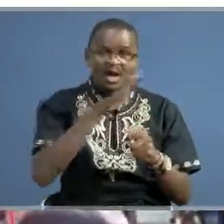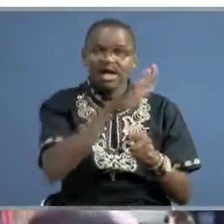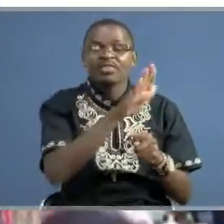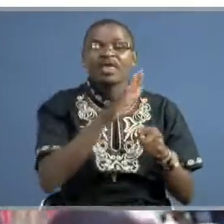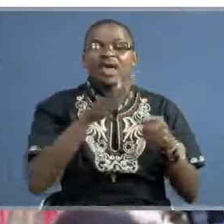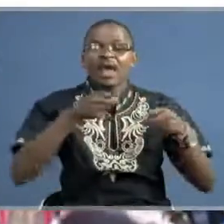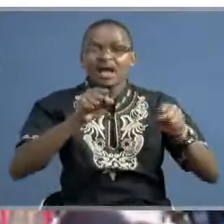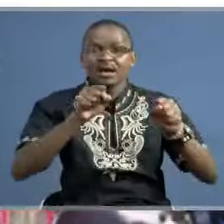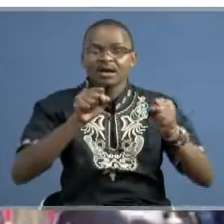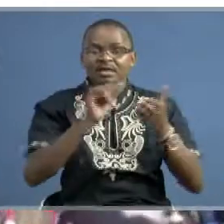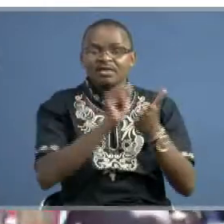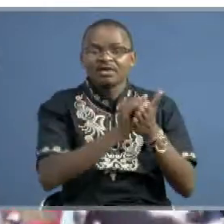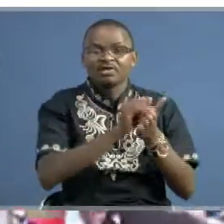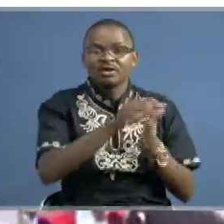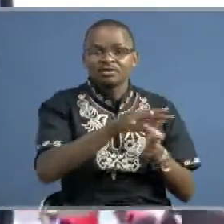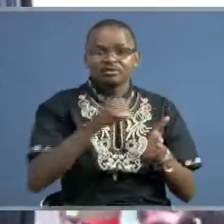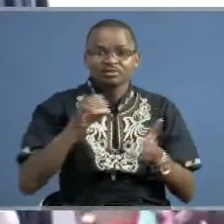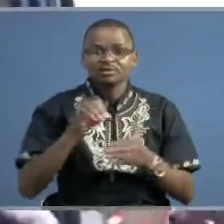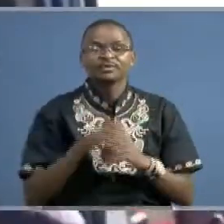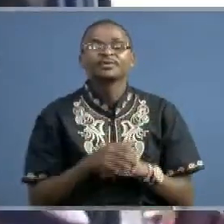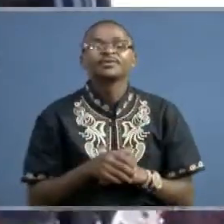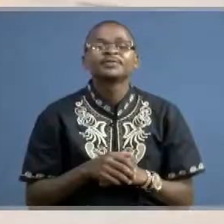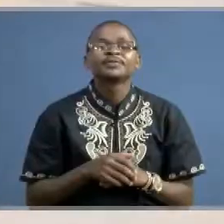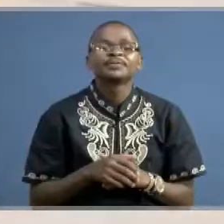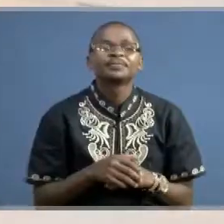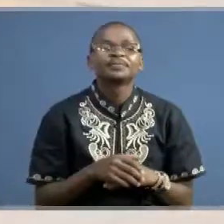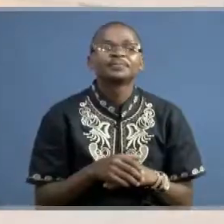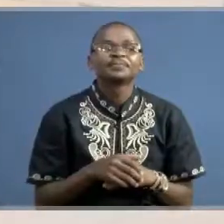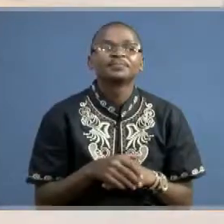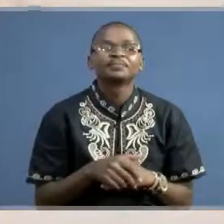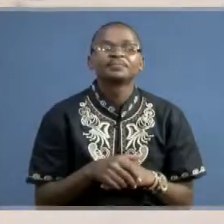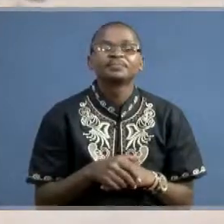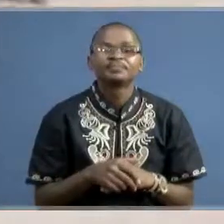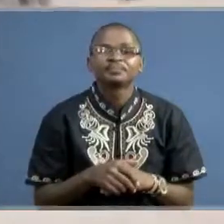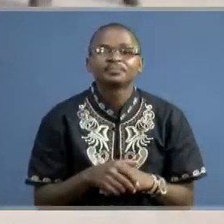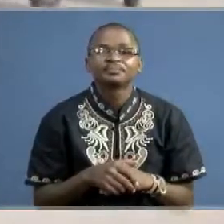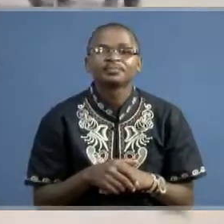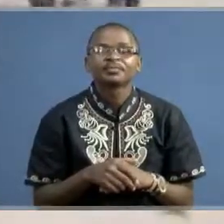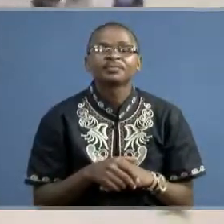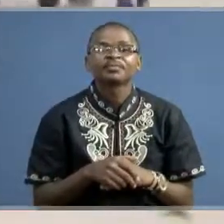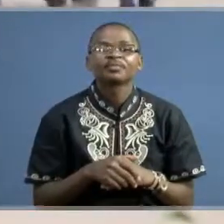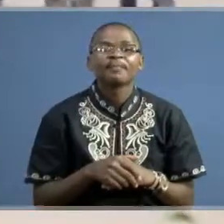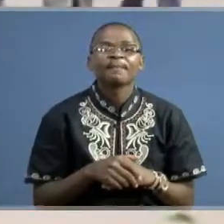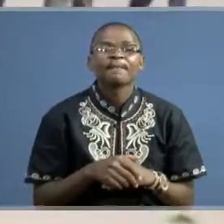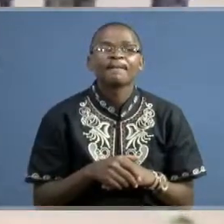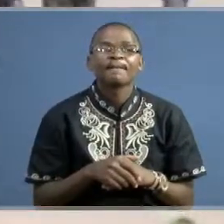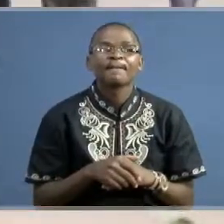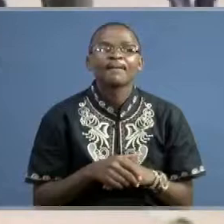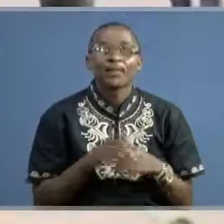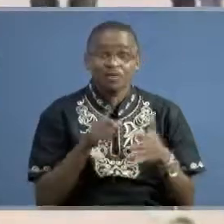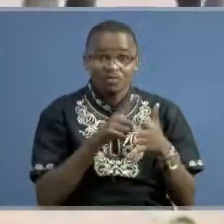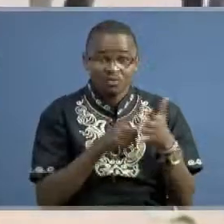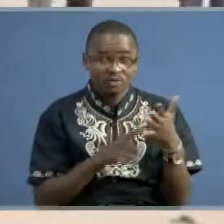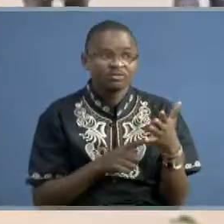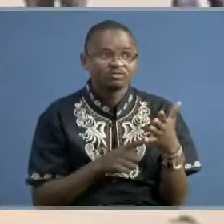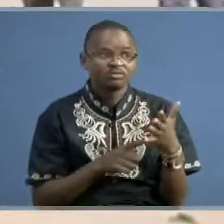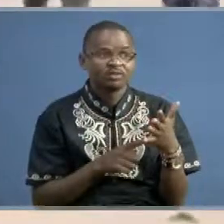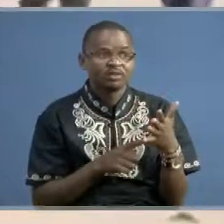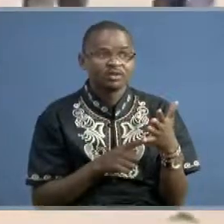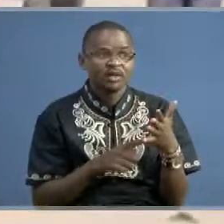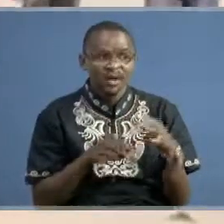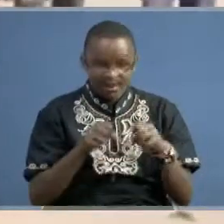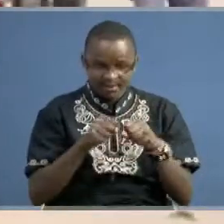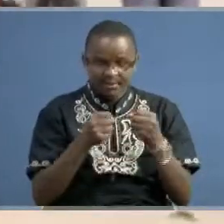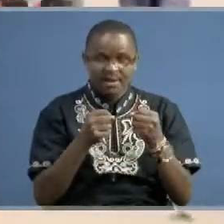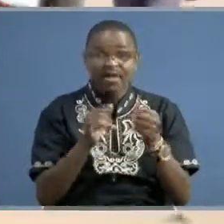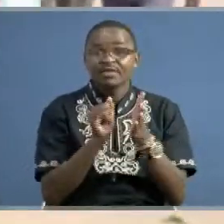hizo walizozichukua. Mtu ashikwe kulingana na vile ameonekana ya kwamba amefunja hiyo